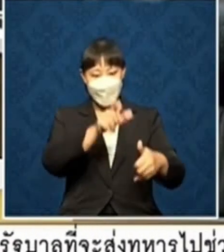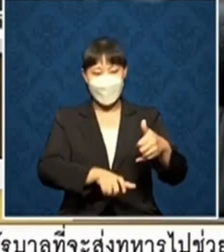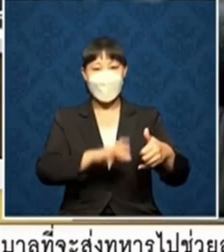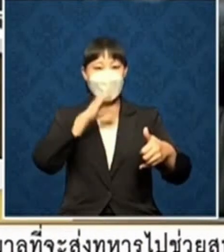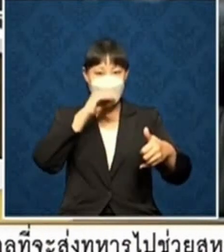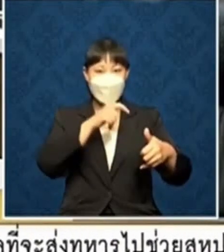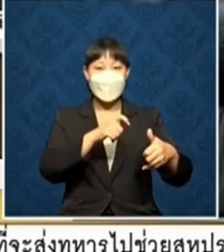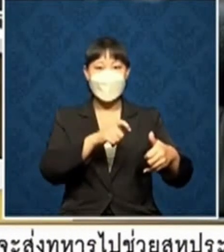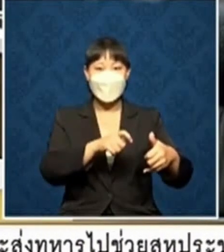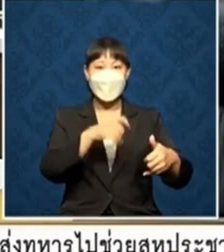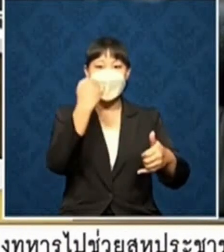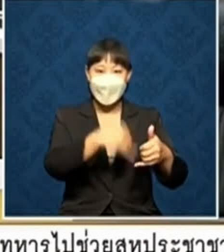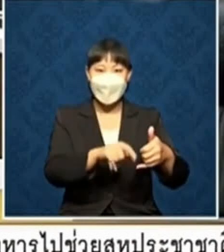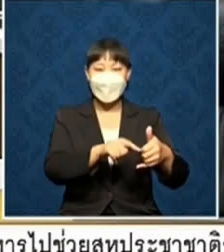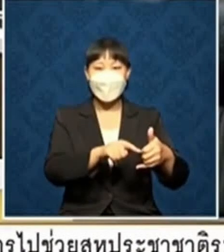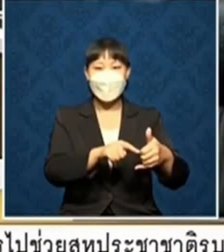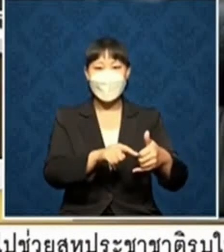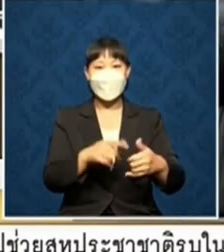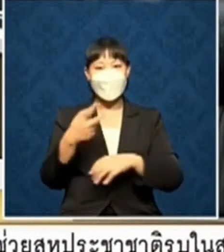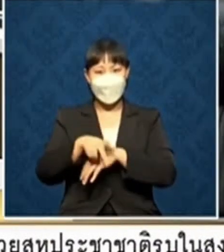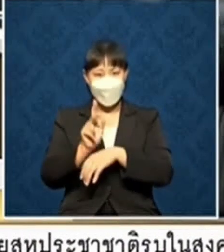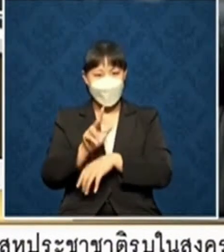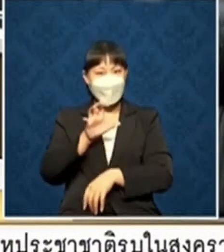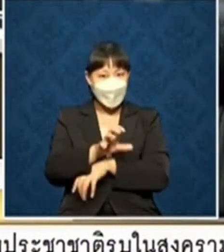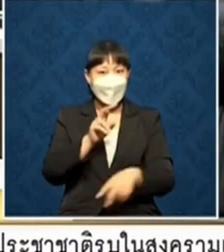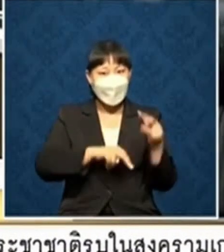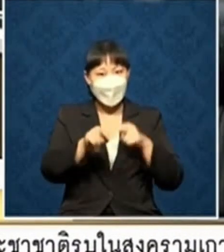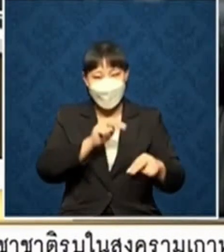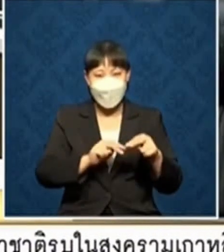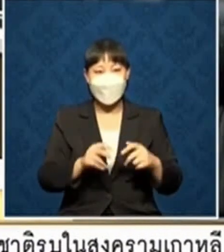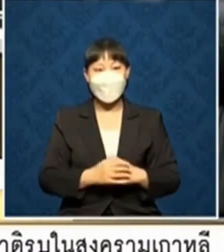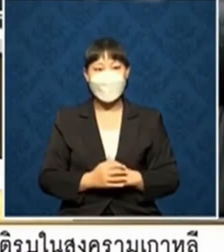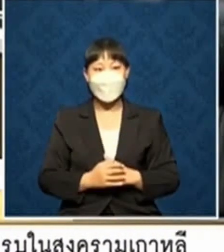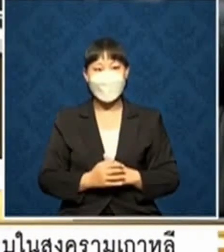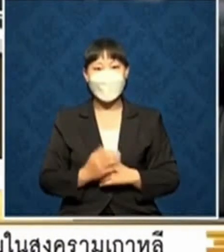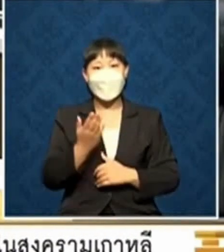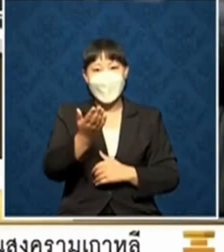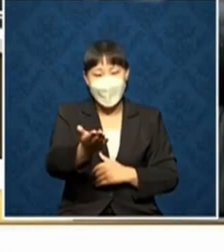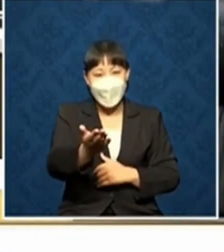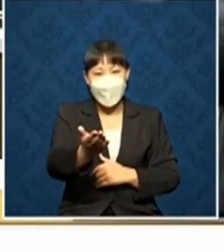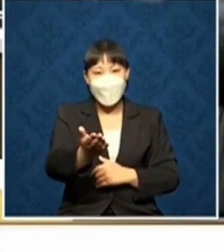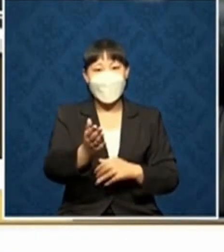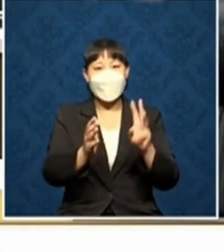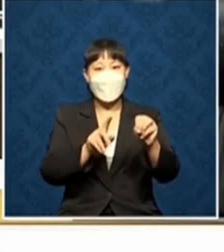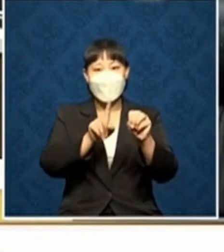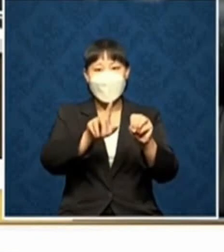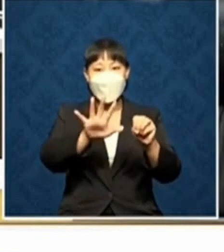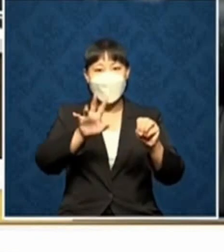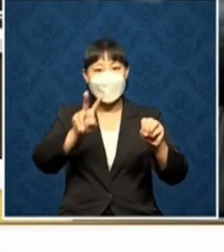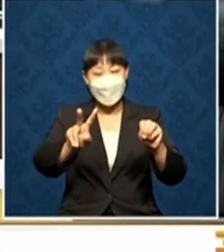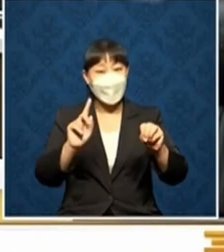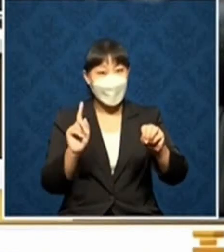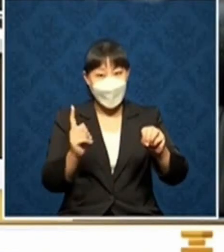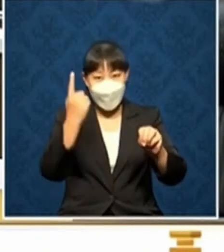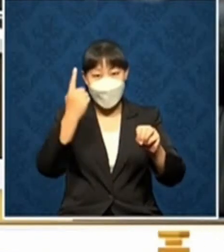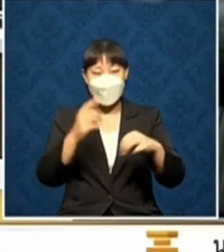และท่านประธานต้องควบคุมการประชุมเนื่องจากว่าดิฉันขออนุญาตให้ท่านอ่านมาตรา152อีกครั้งหนึ่งนะคะ